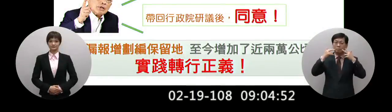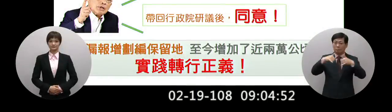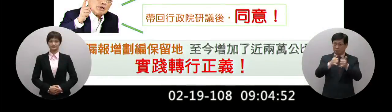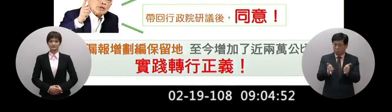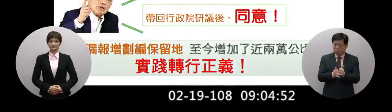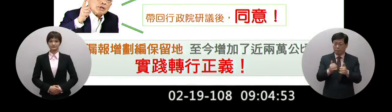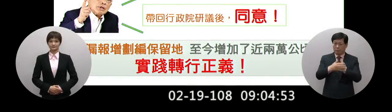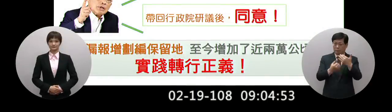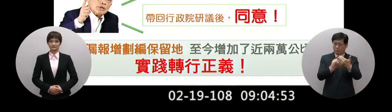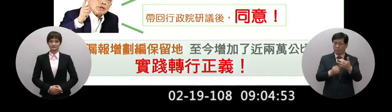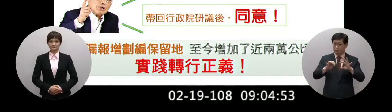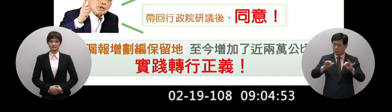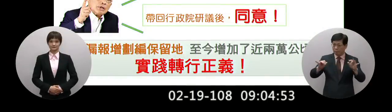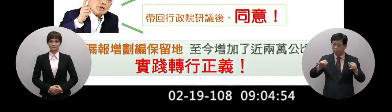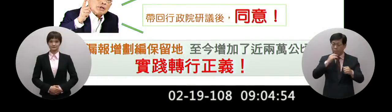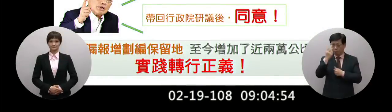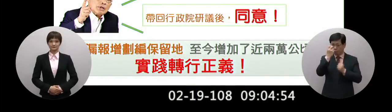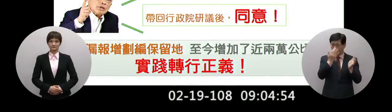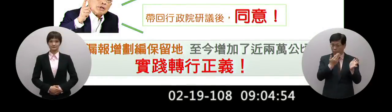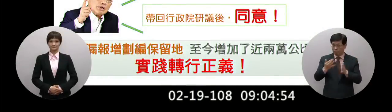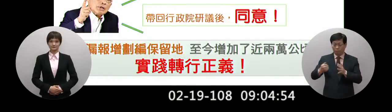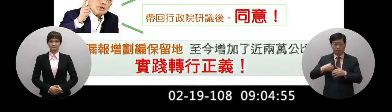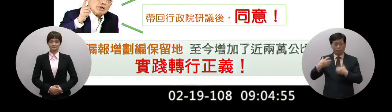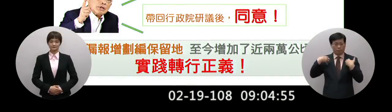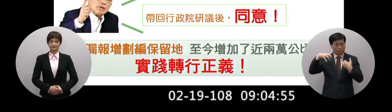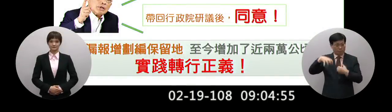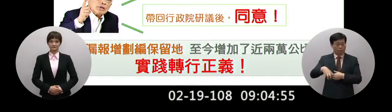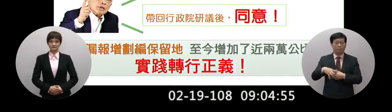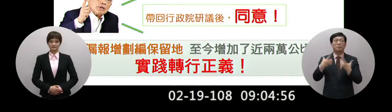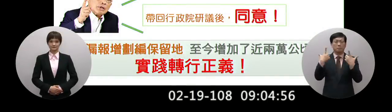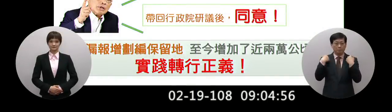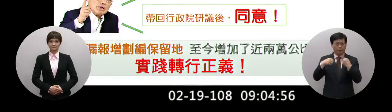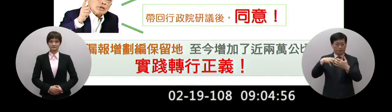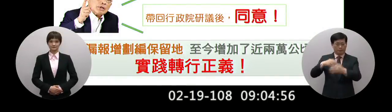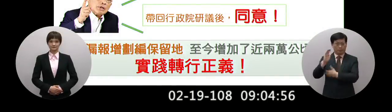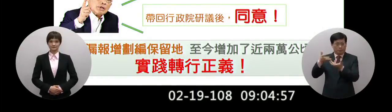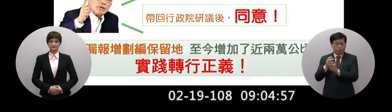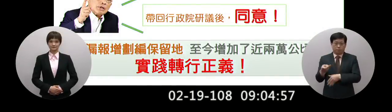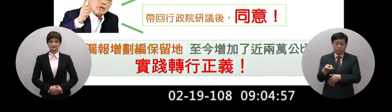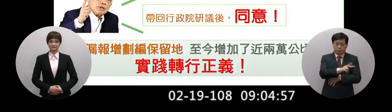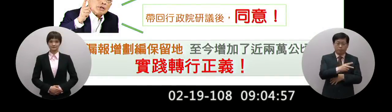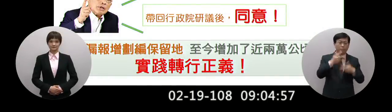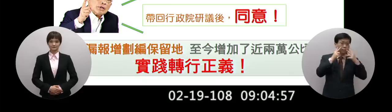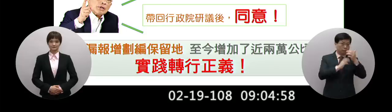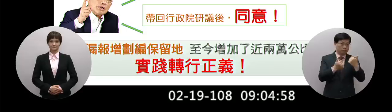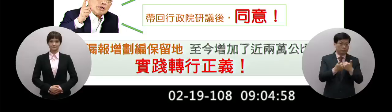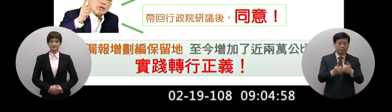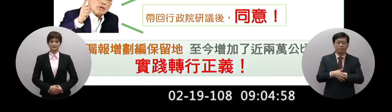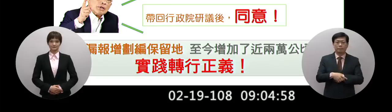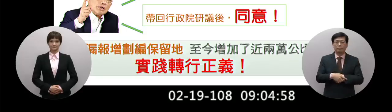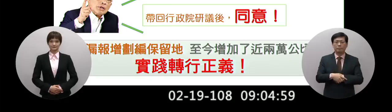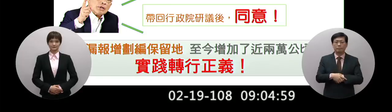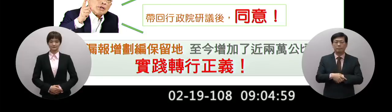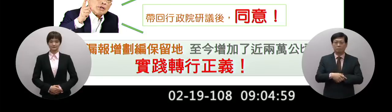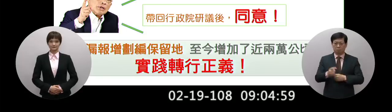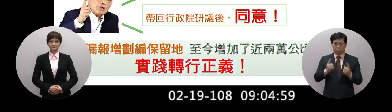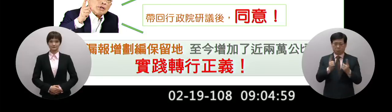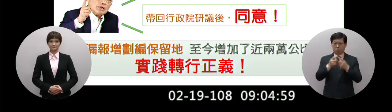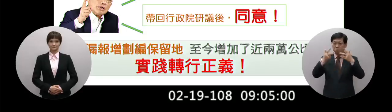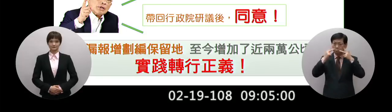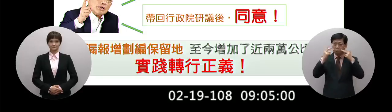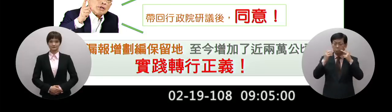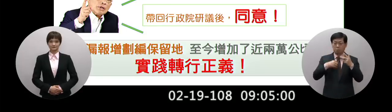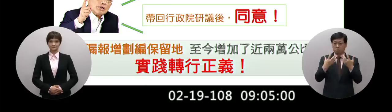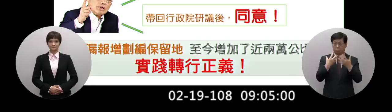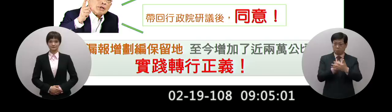的保留地的管理机关从内政部移拨到原民会，在熟悉原住民